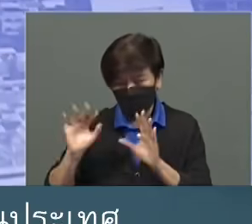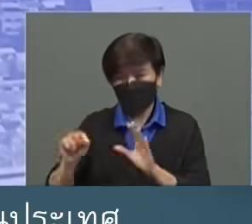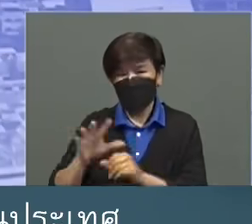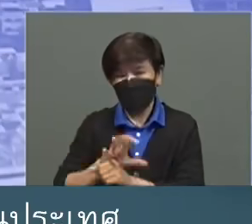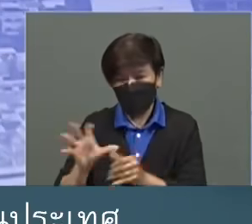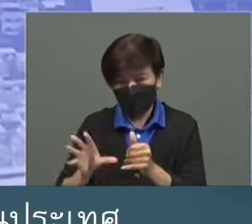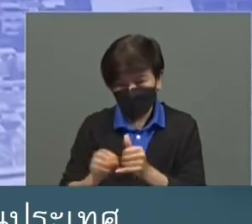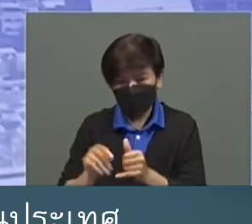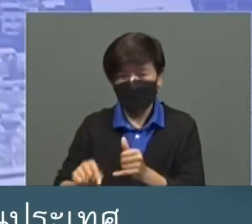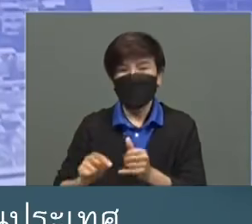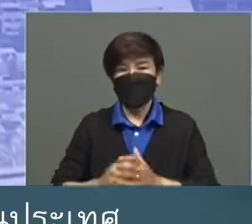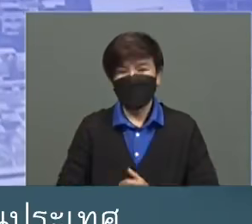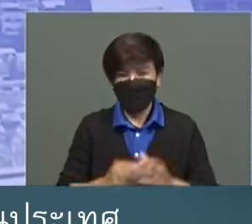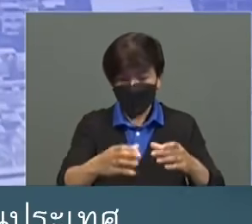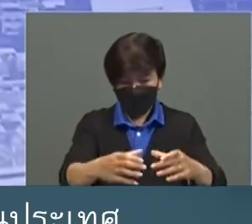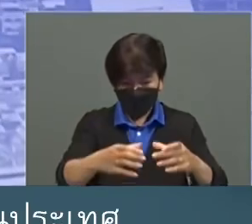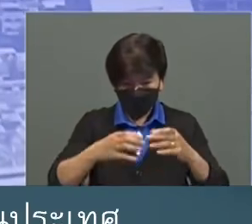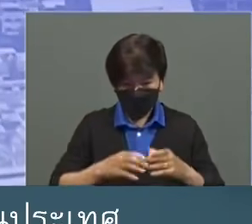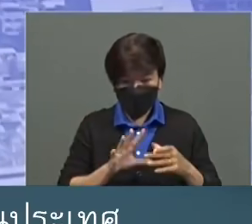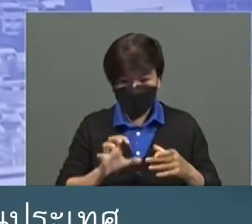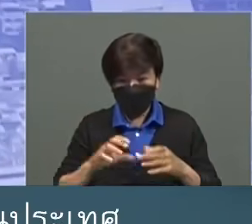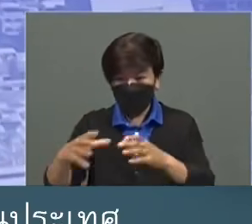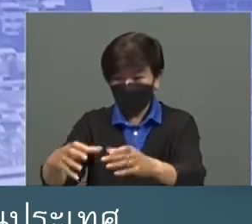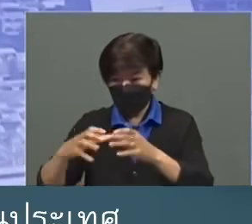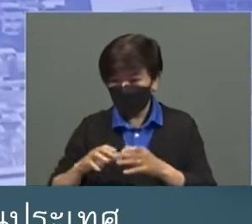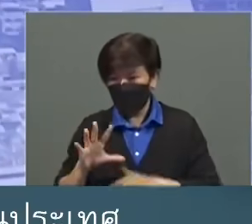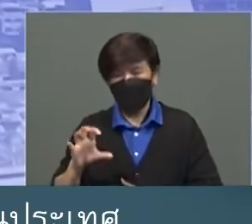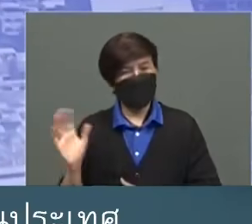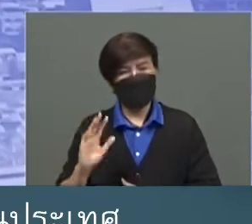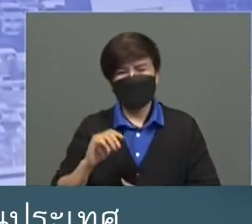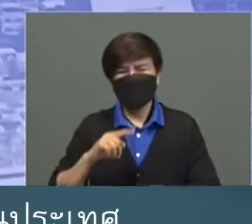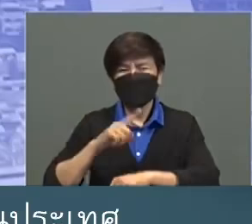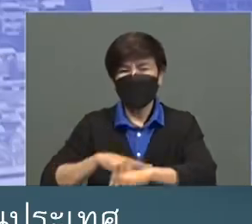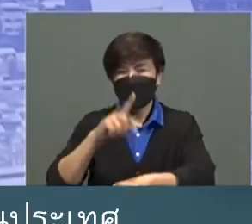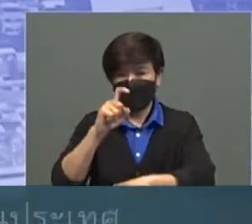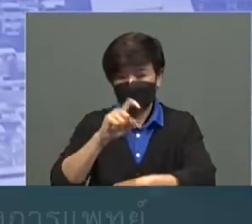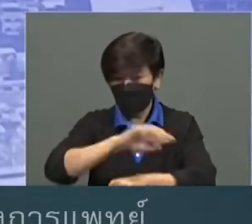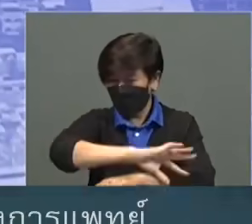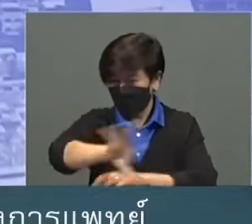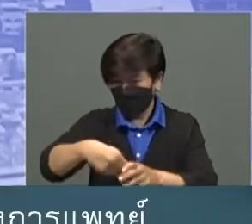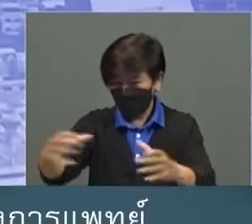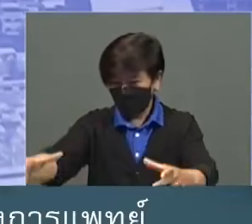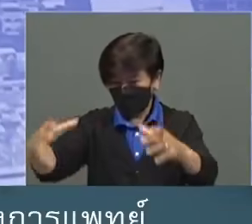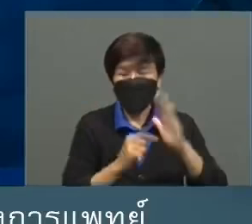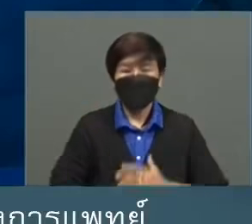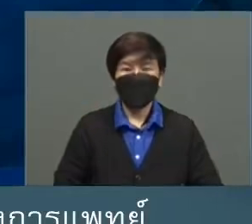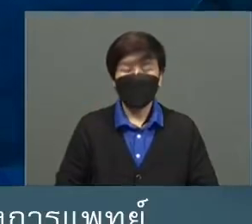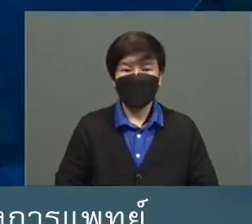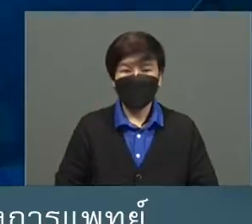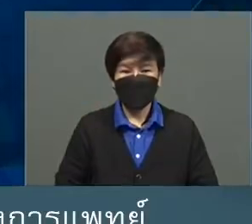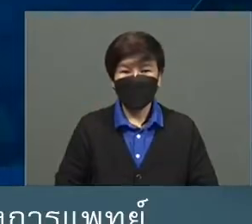งออกมาทีละ500 500ถ้าทยอยแบ่งก็จะใช้เสียเวลาในการที่จะพูดคุยหรือว่าจะต้องมารายง